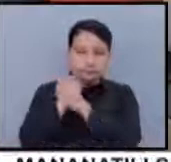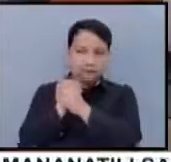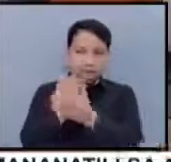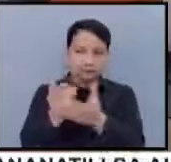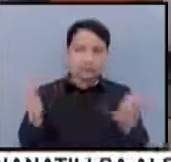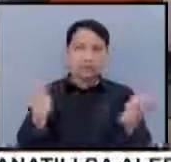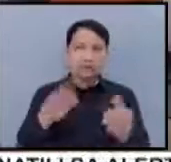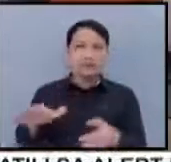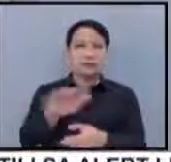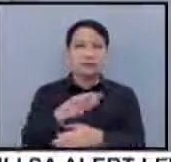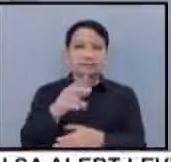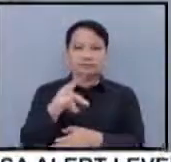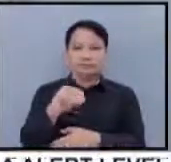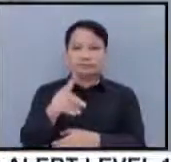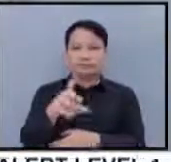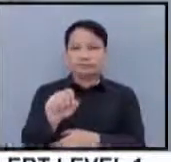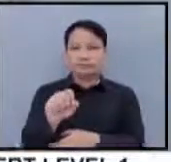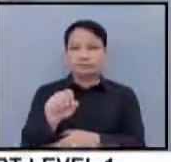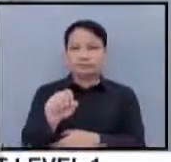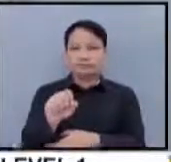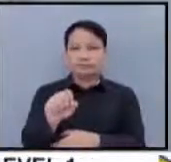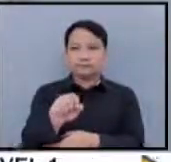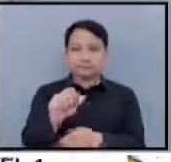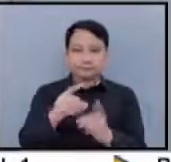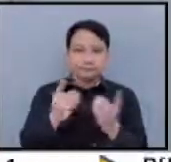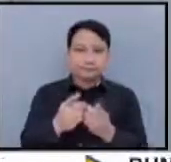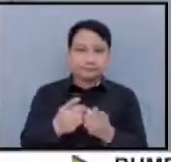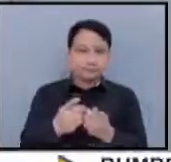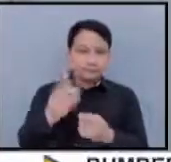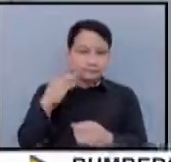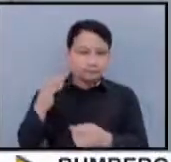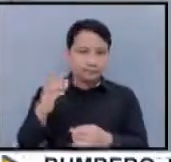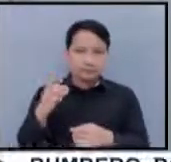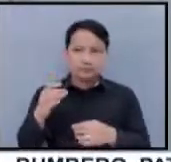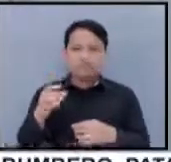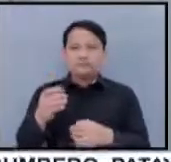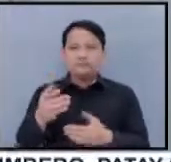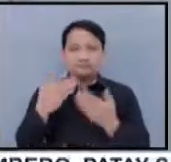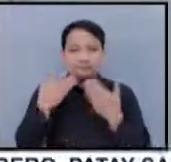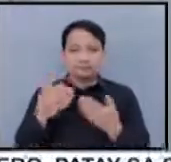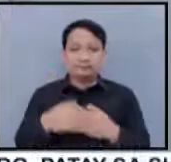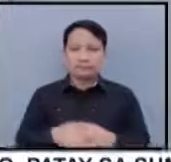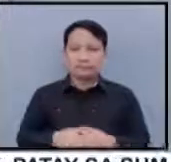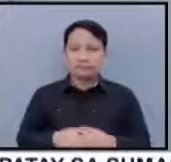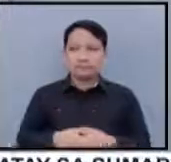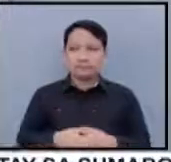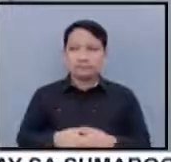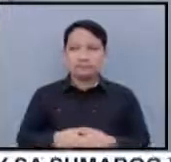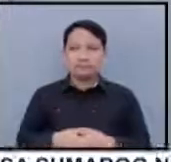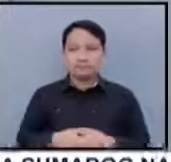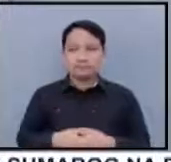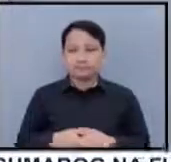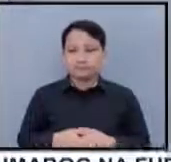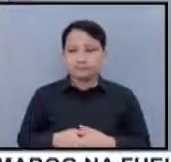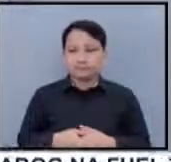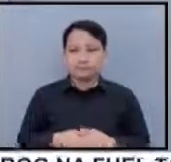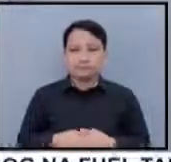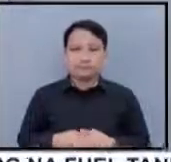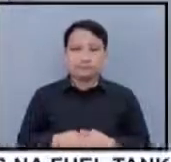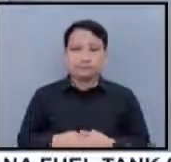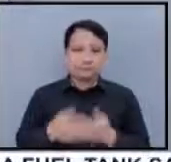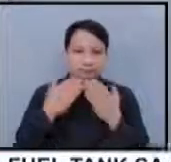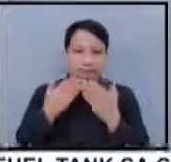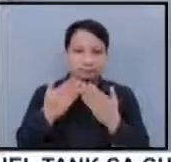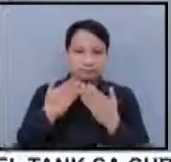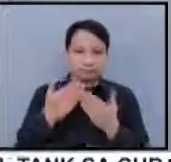PADS Dragon Boat Racing Team. Captain Arnold Balais, maraming salamat, sir. Maraming salamat po at muli